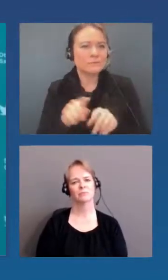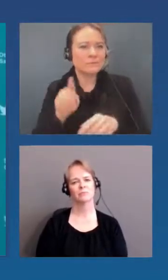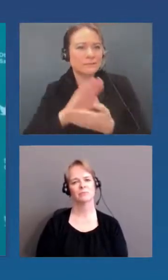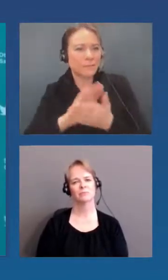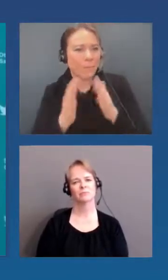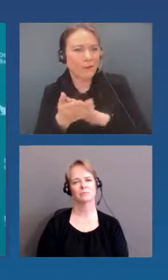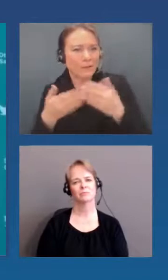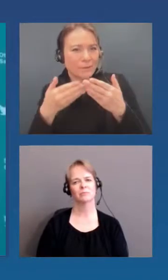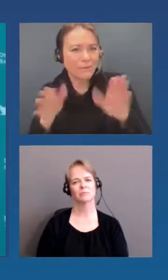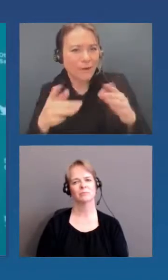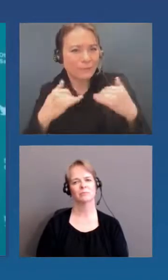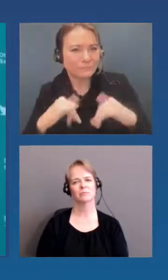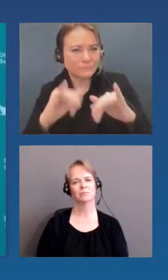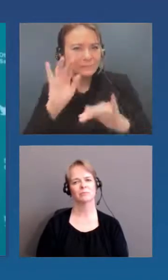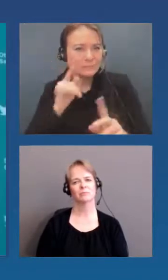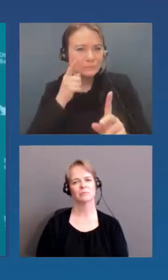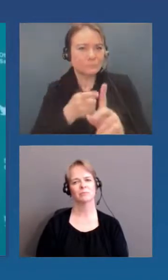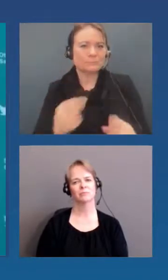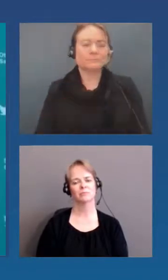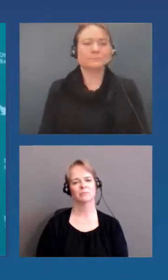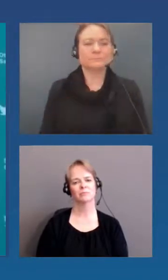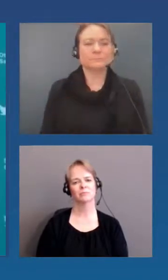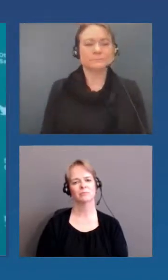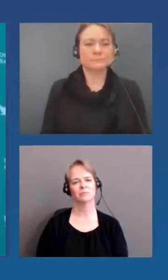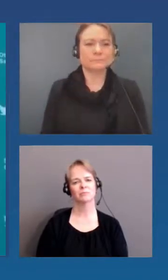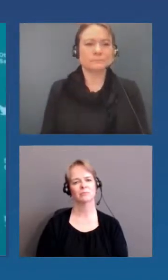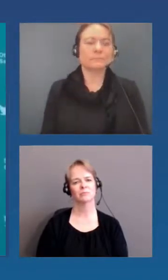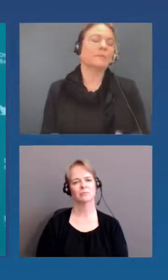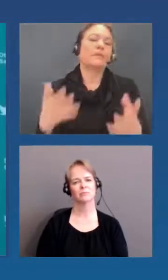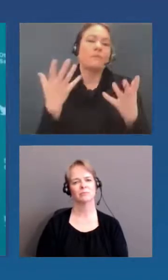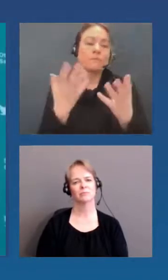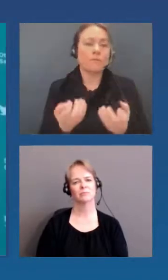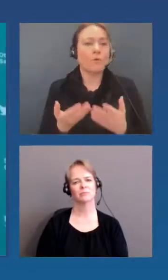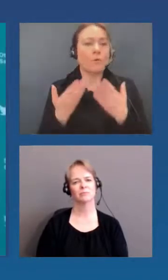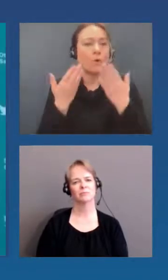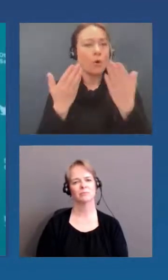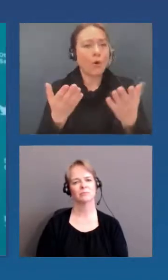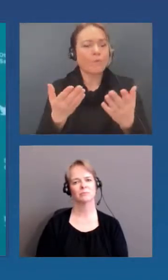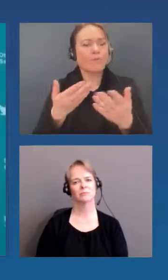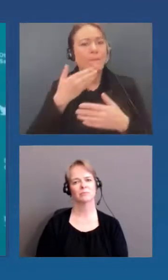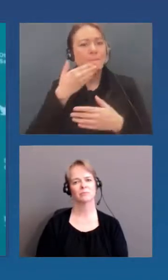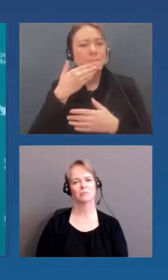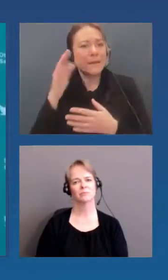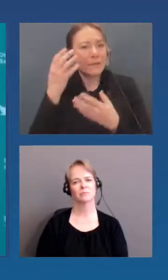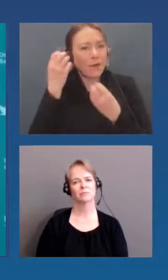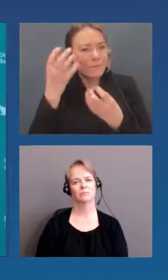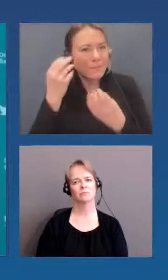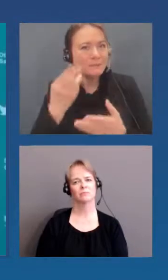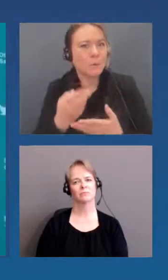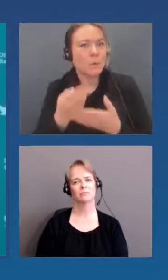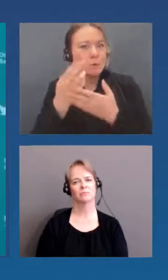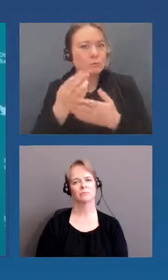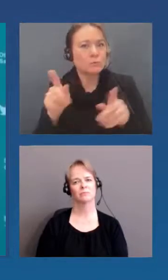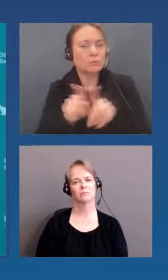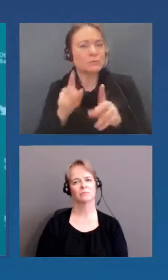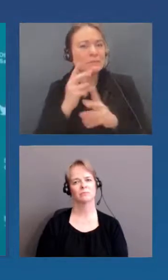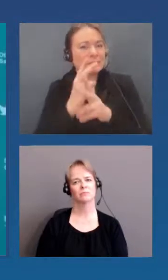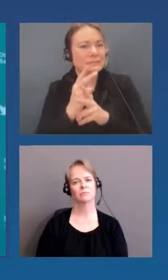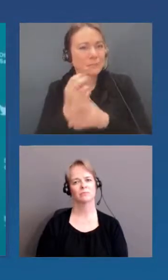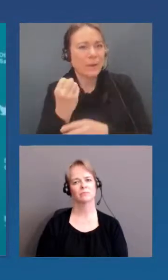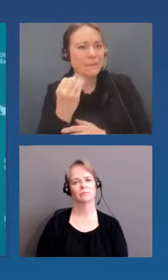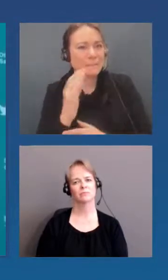entreprises ouvertes. Ils veulent vous donner les meilleures informations, ressources et soins